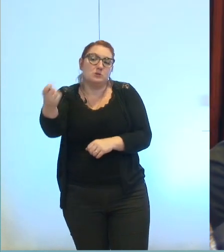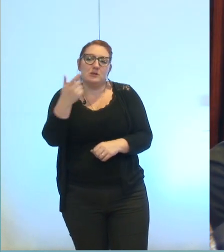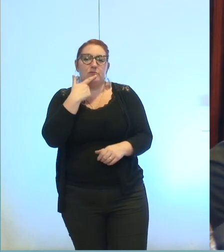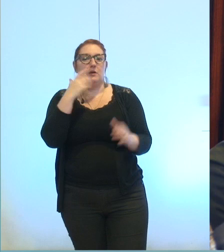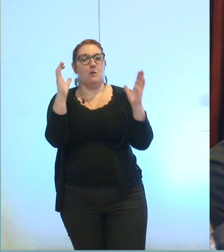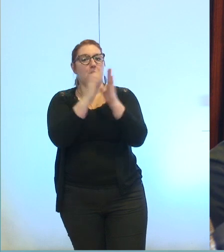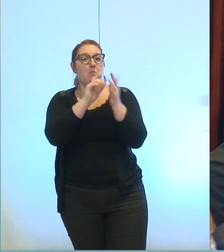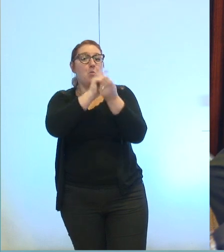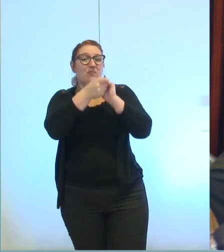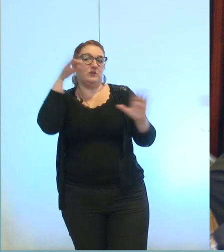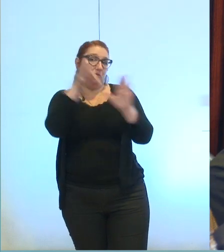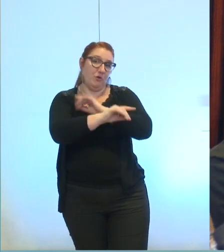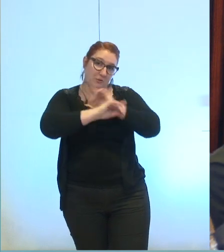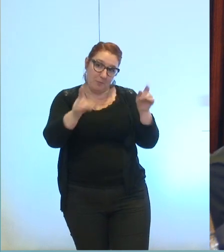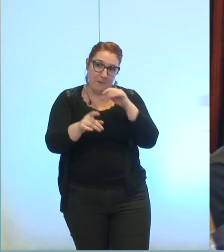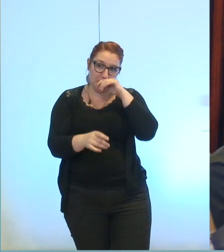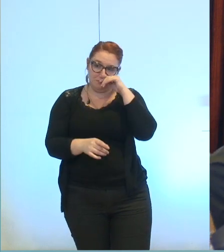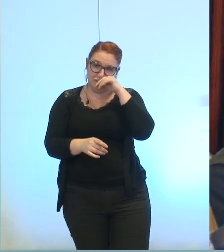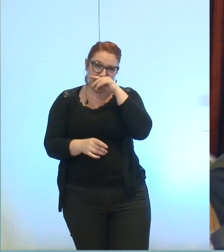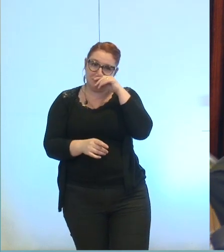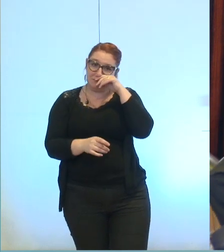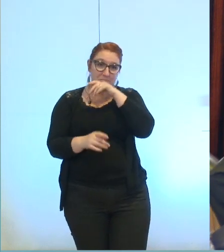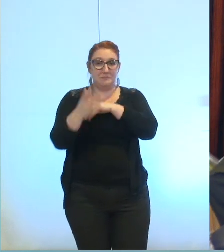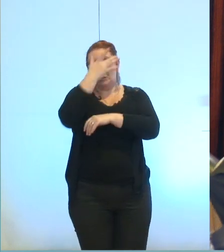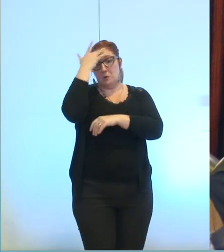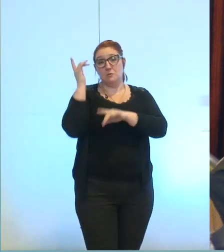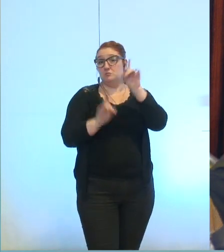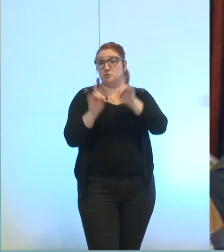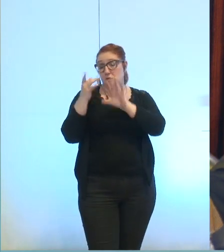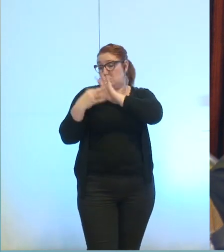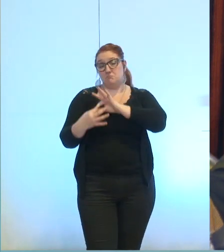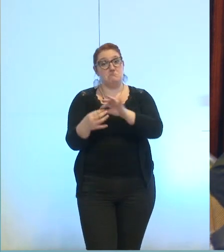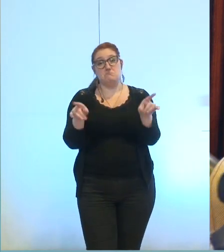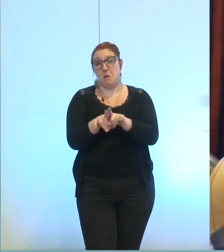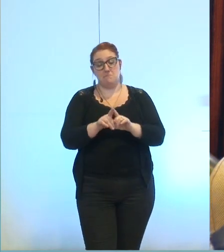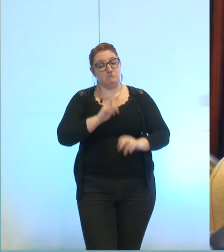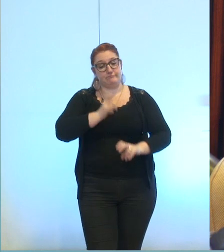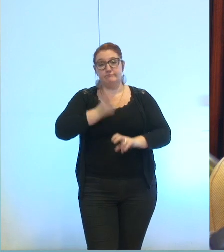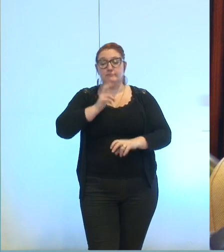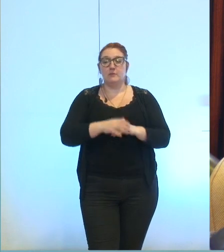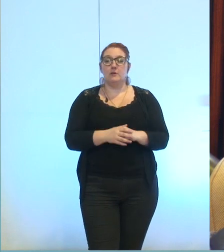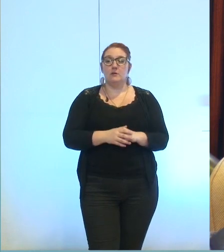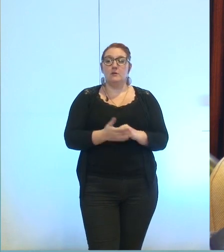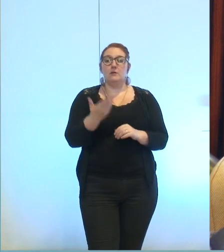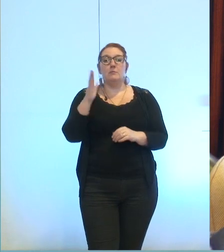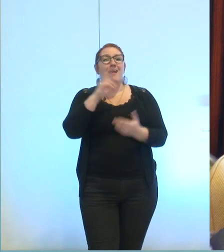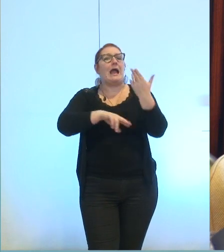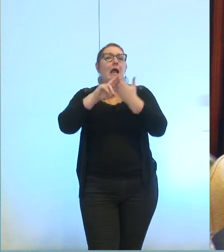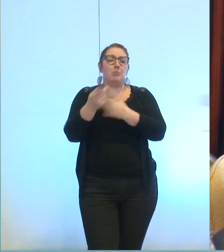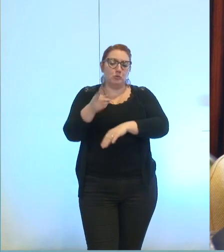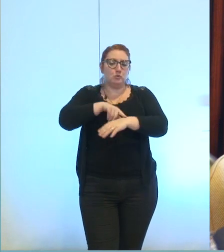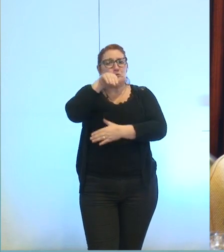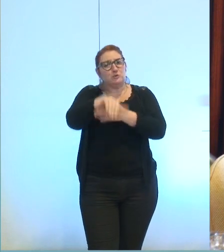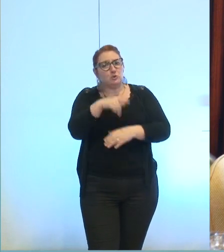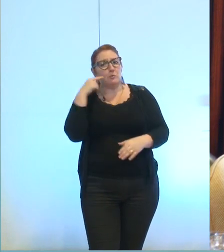cette modification dans la continuité de l'intervention que nous avions faite en juillet et je n'attends pas forcément les réponses dè ce soir monsieur